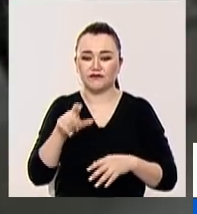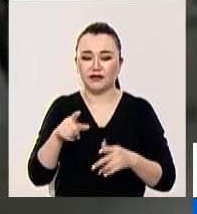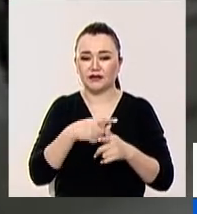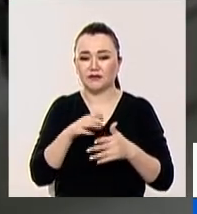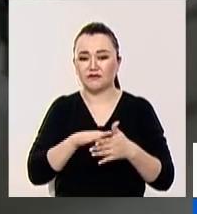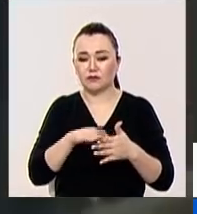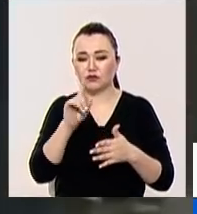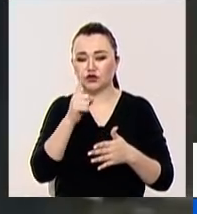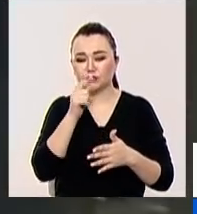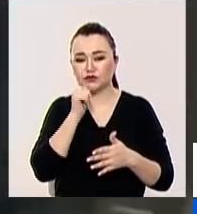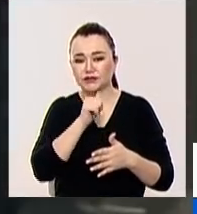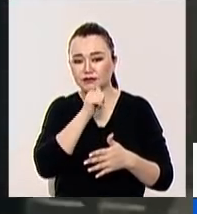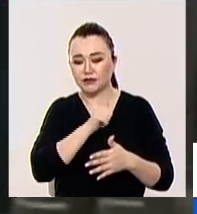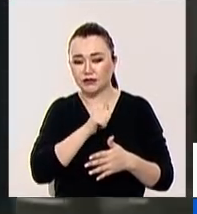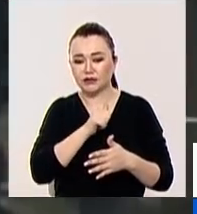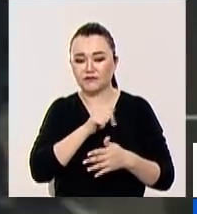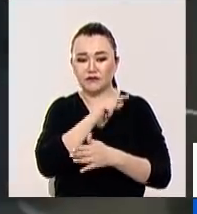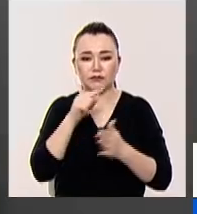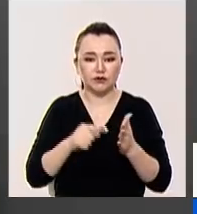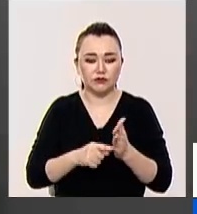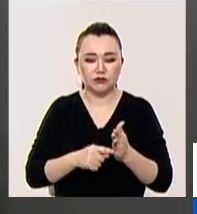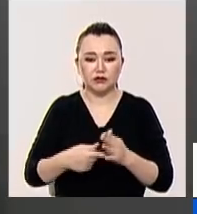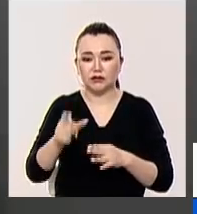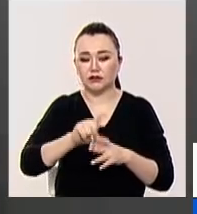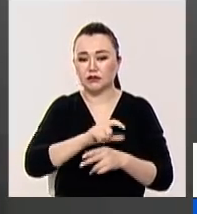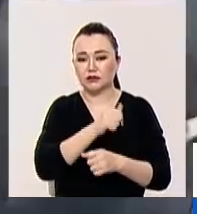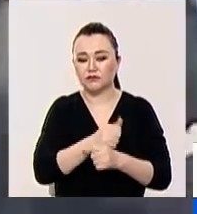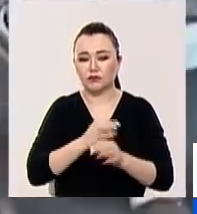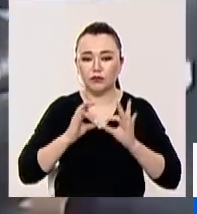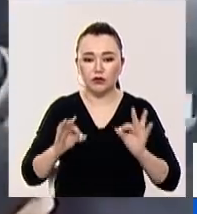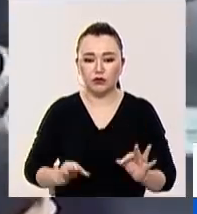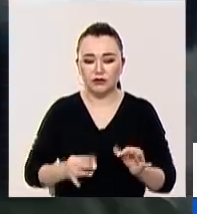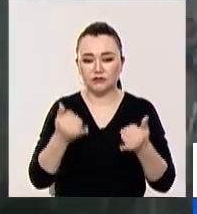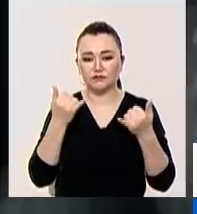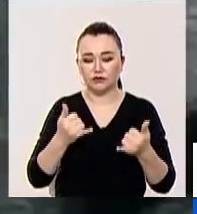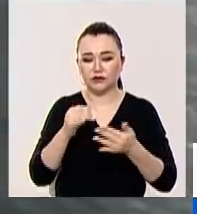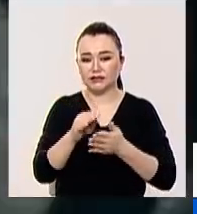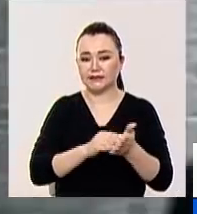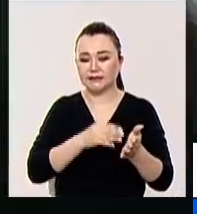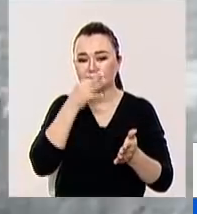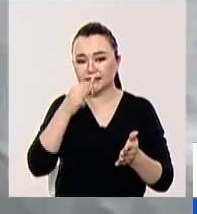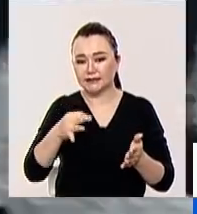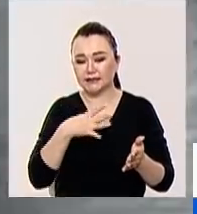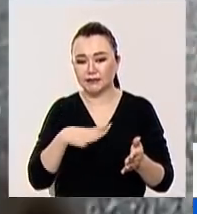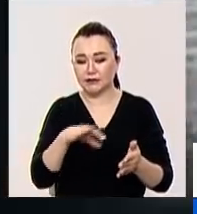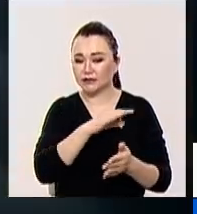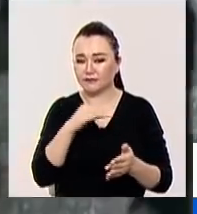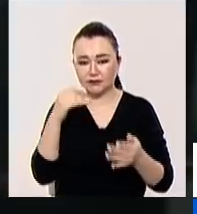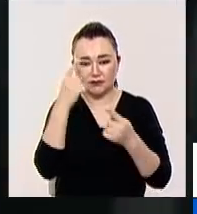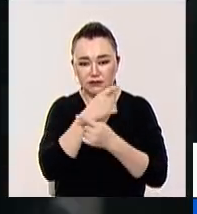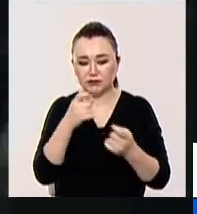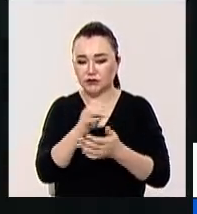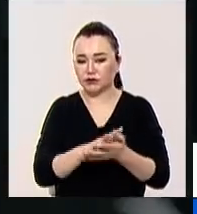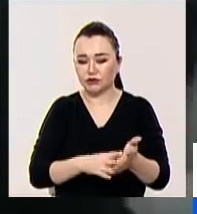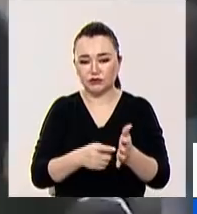жөні неге жарияланбайды деген сауал. Бас прокуратура қаза болғандардың тізімін бүгінде айтпады. Бәрін ресми жариялау үшін әлі де тергеу